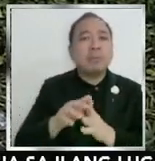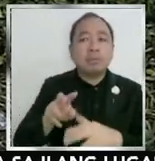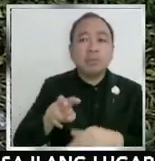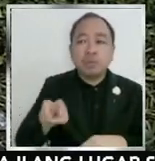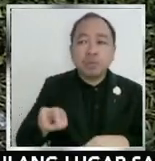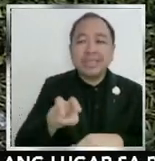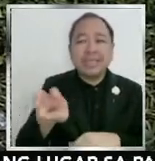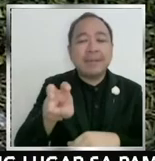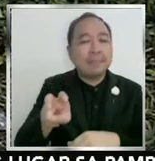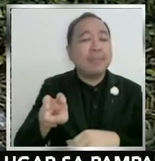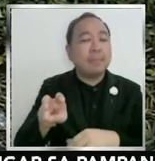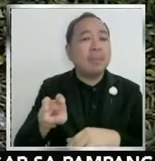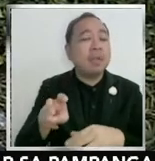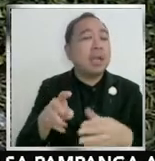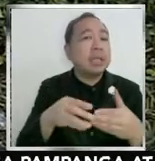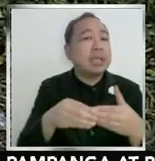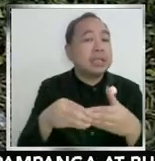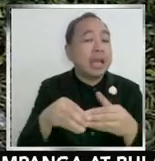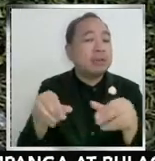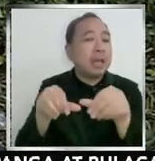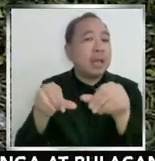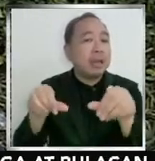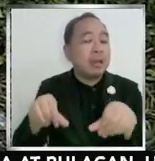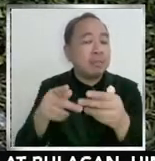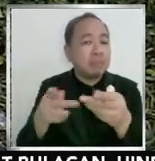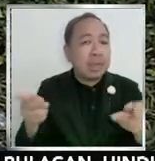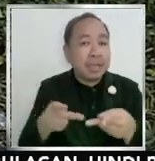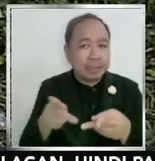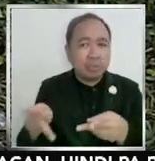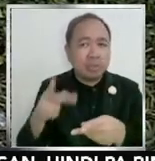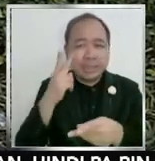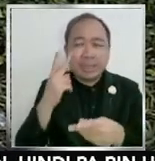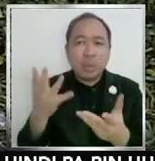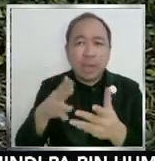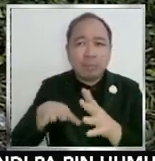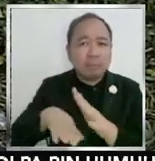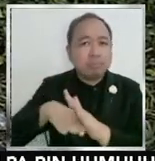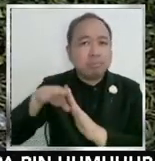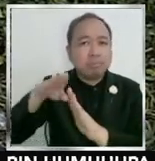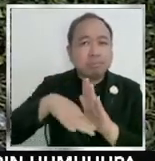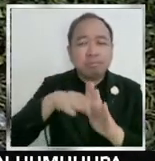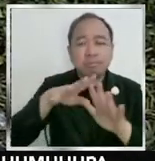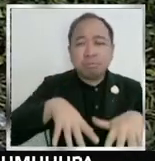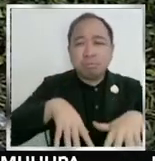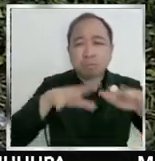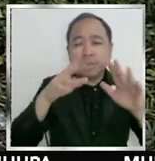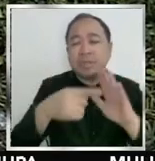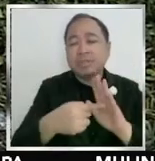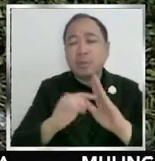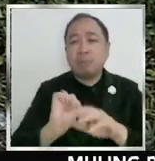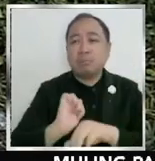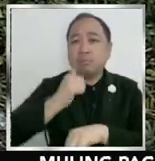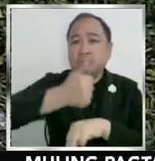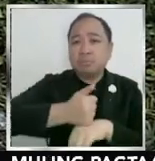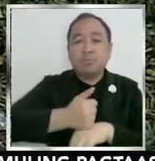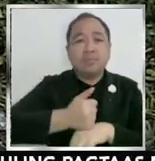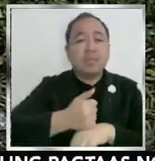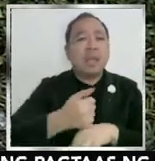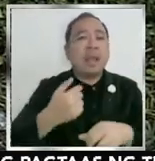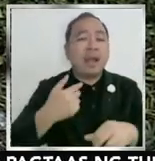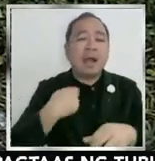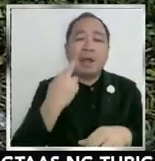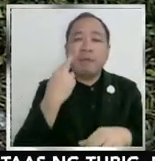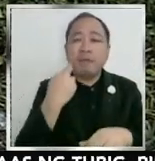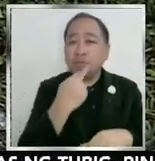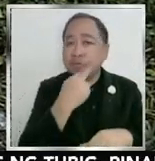dito ay gawing tourism area yung mga bahagi na binabaha. Particular nga daw, halimbawa, yung pagtatayo ng mga floating restaurant o mga